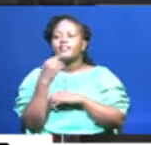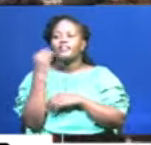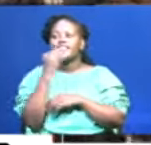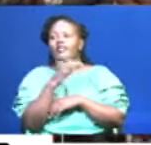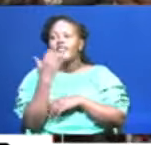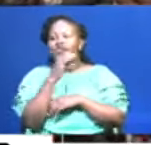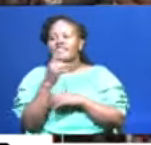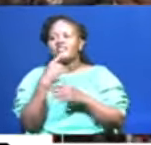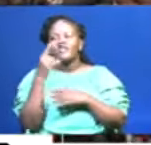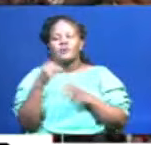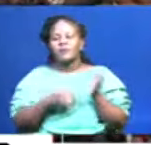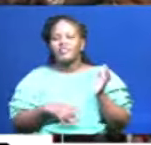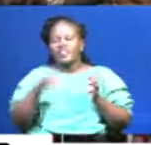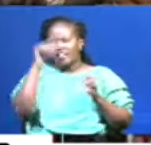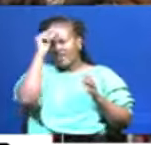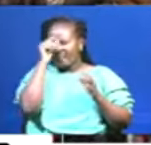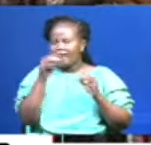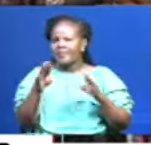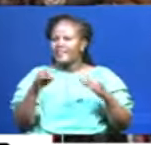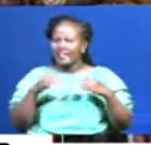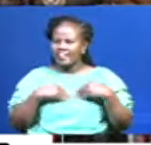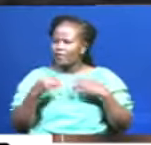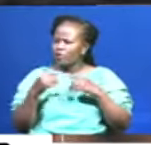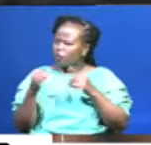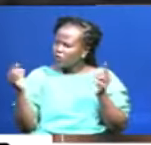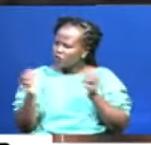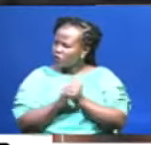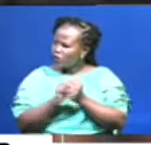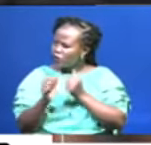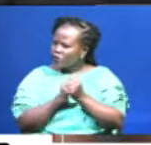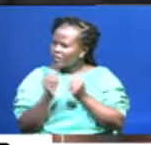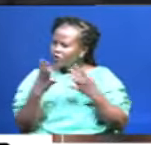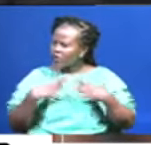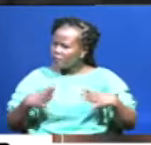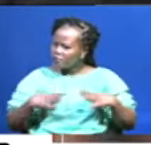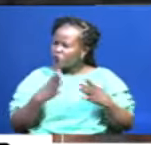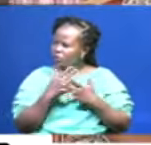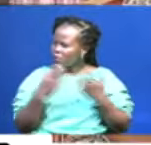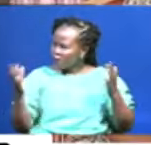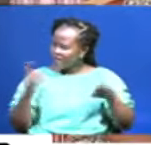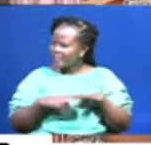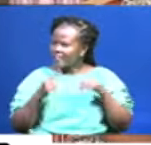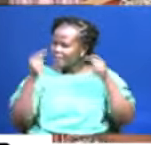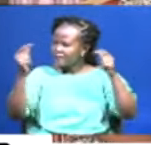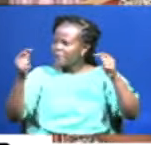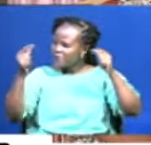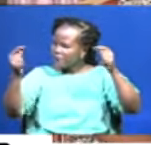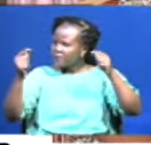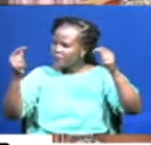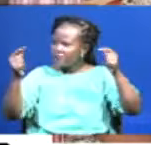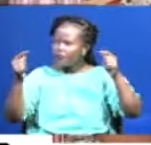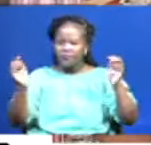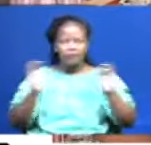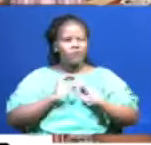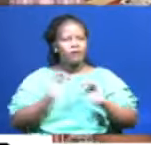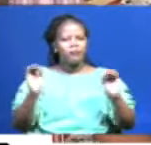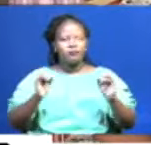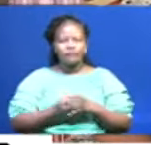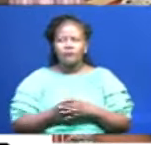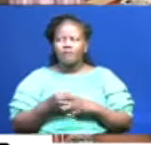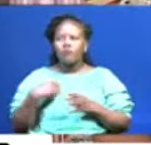haitaruhusu viongozi wa upinzani kuharibu mali ya umma na ya kibinafsi wakati wa maandamano yao. Sisi tukikataa handshake, sio